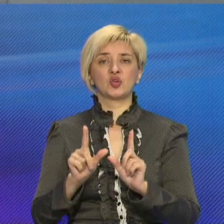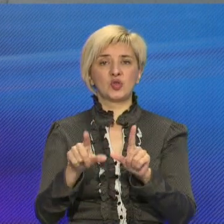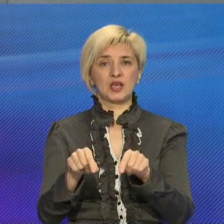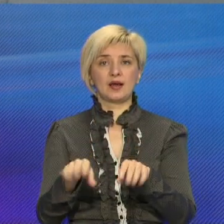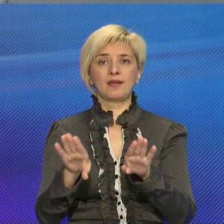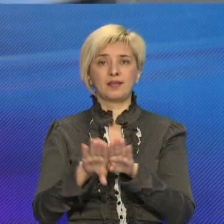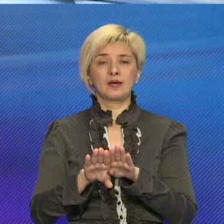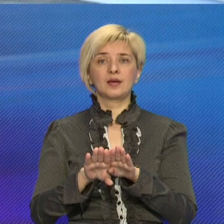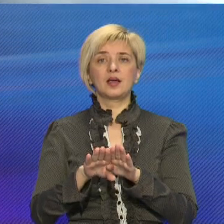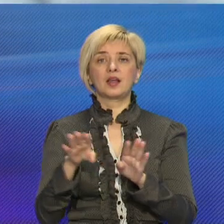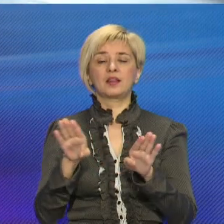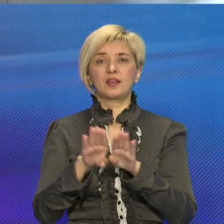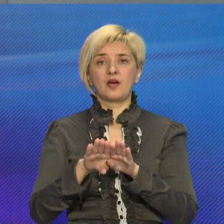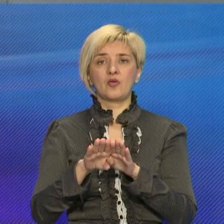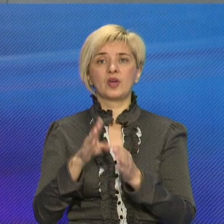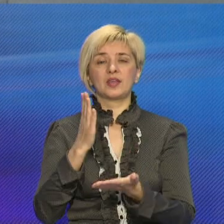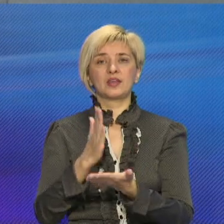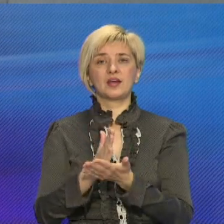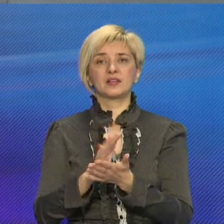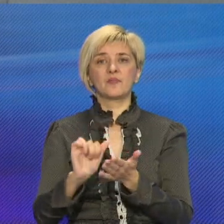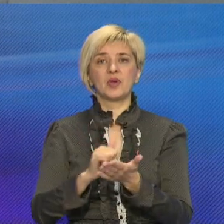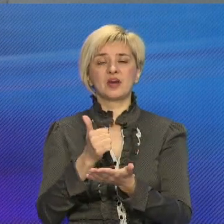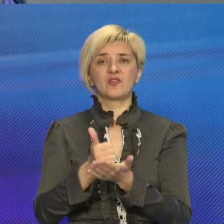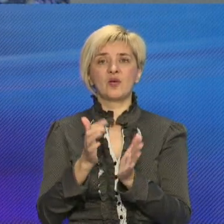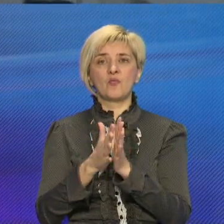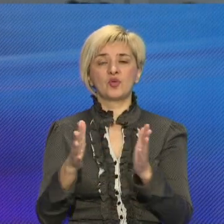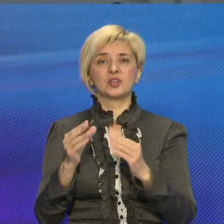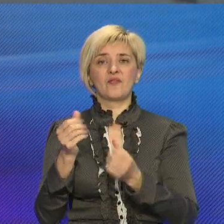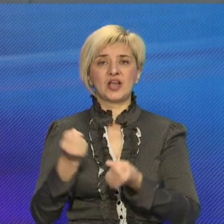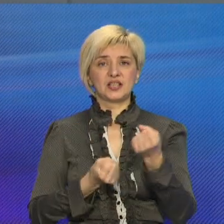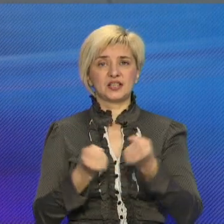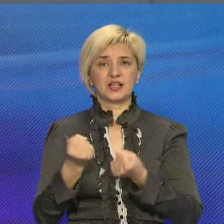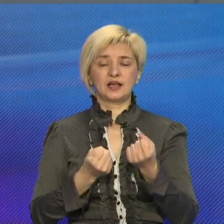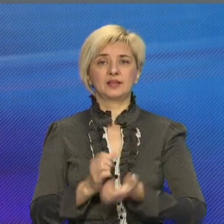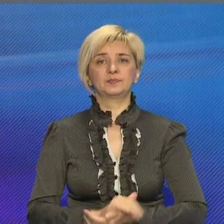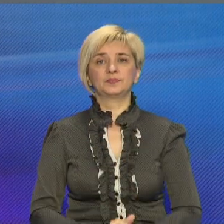сацыялістычную. Такі манеўр здзяйсняе пераважная большасць аўтаўладальнікаў.